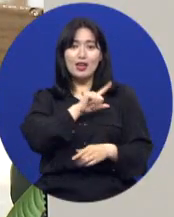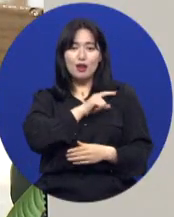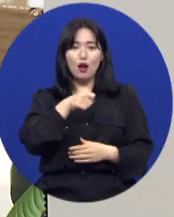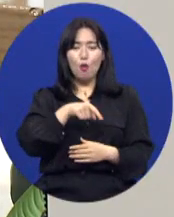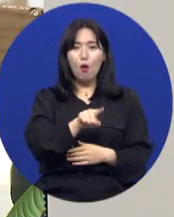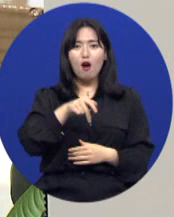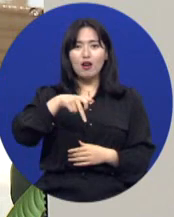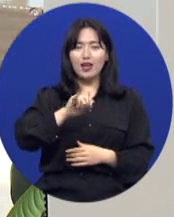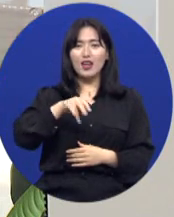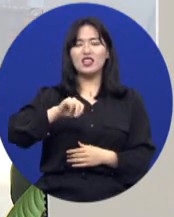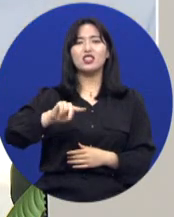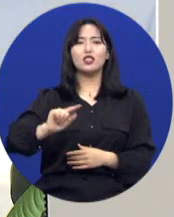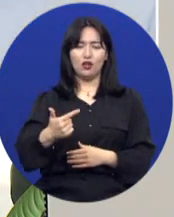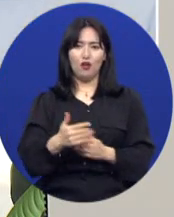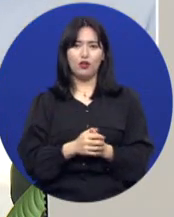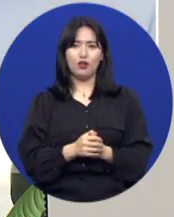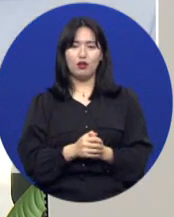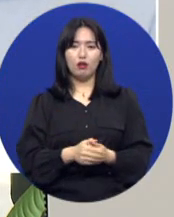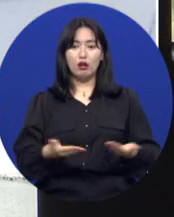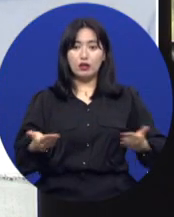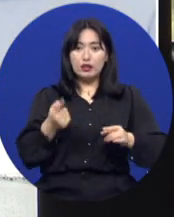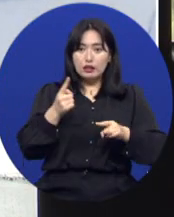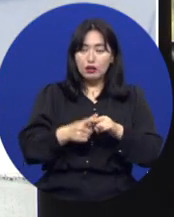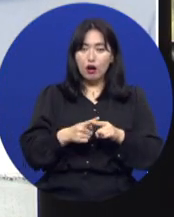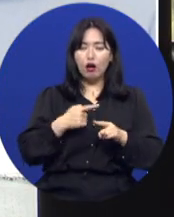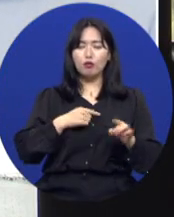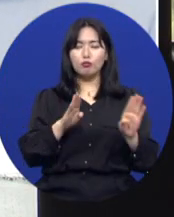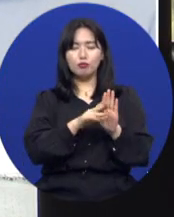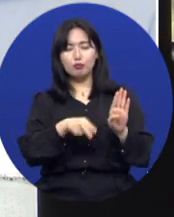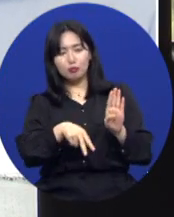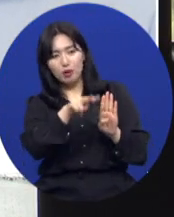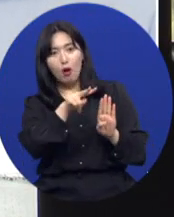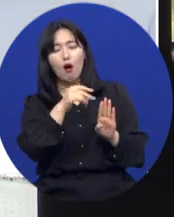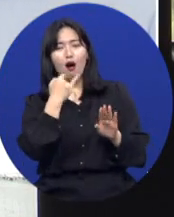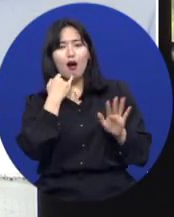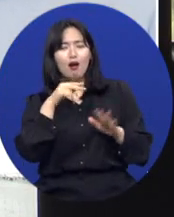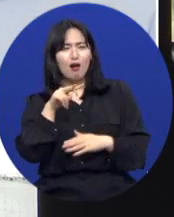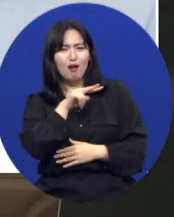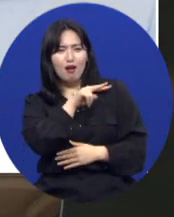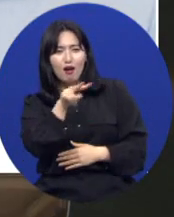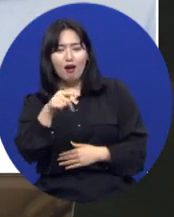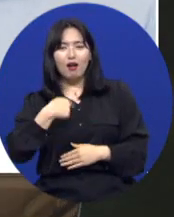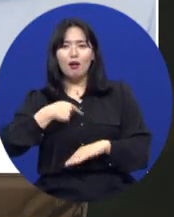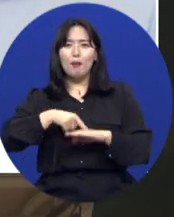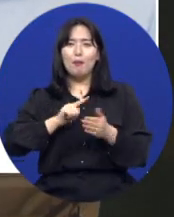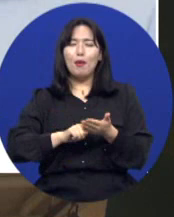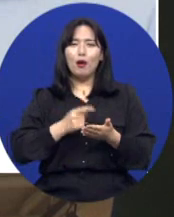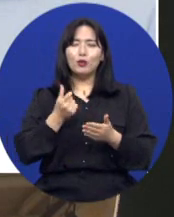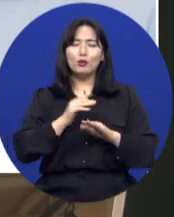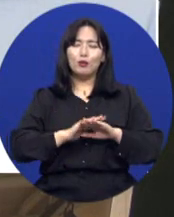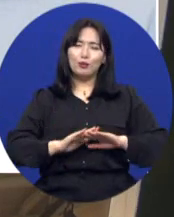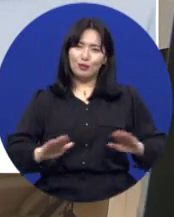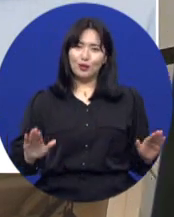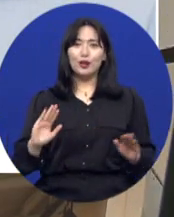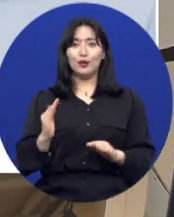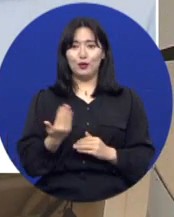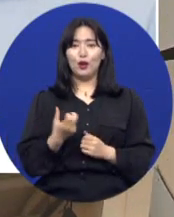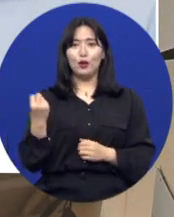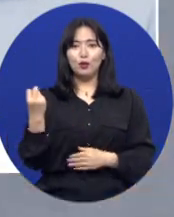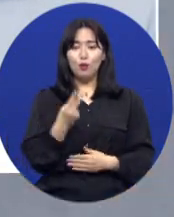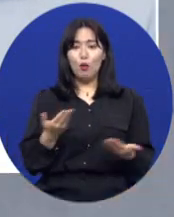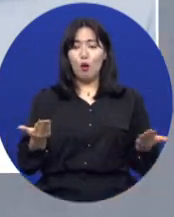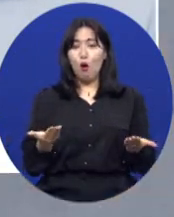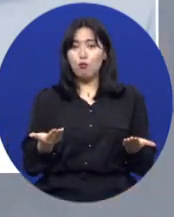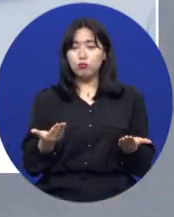있는 겁니다 그래도 일하다가 창문 밖의 봤는데 이제 받아 보이고 하며 좀 마음들이 표시되는 경영 됐고 좀먹는 에